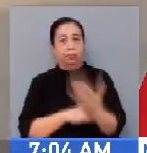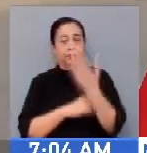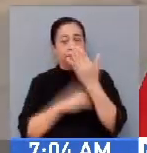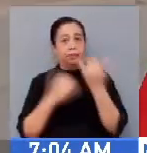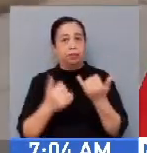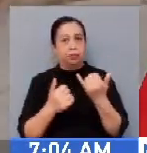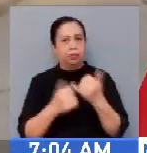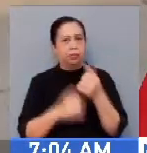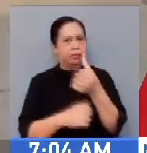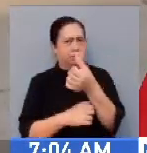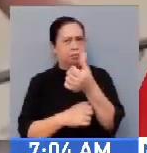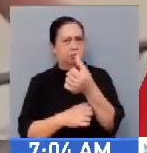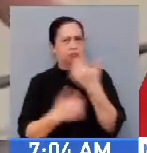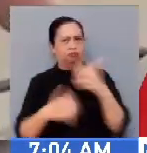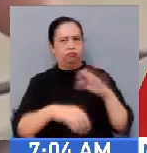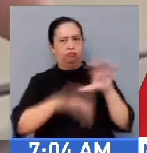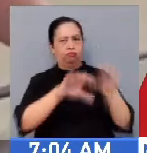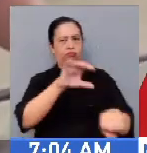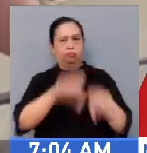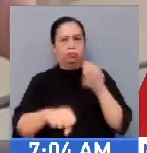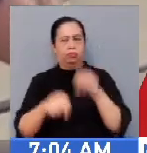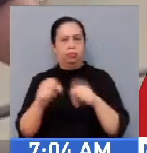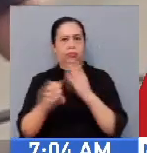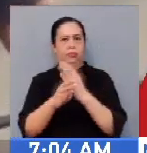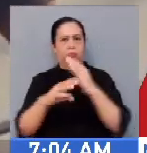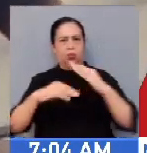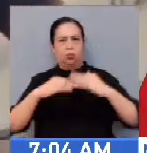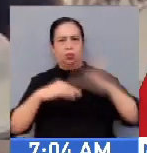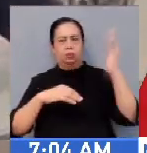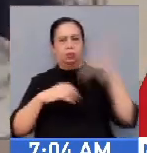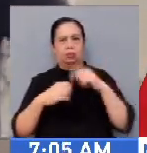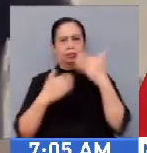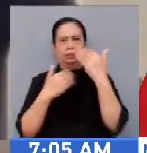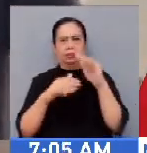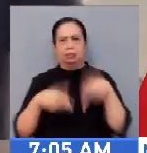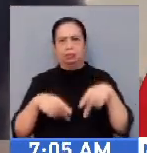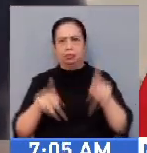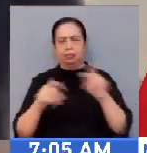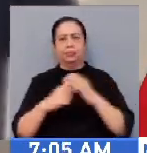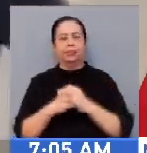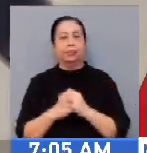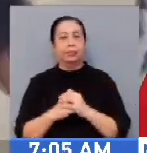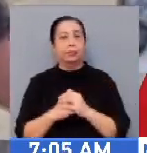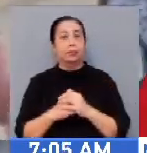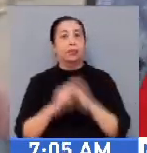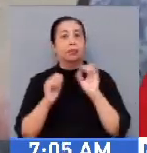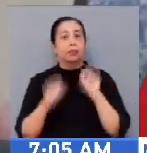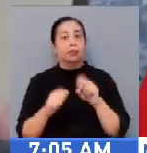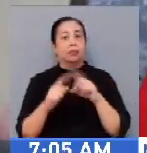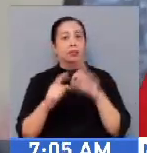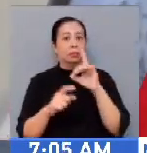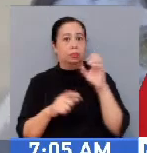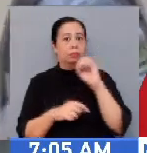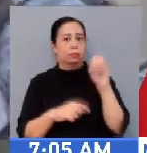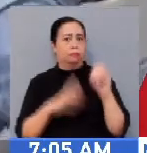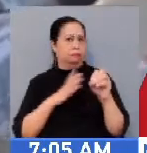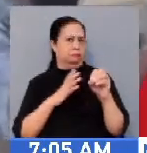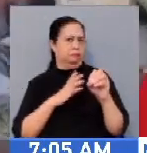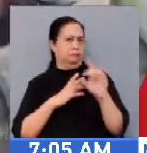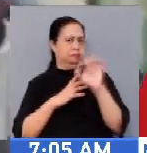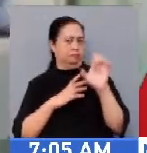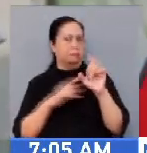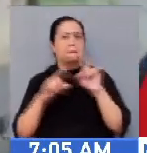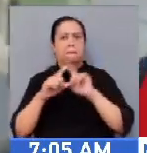ang nahuli nilang bus na lampas sa pinapayagang capacity. Pwede na raw kasi ang 100% capacity pero bawal